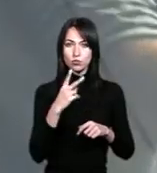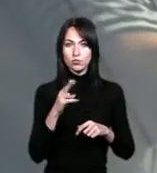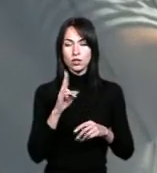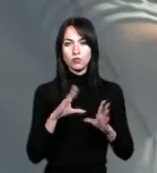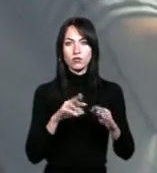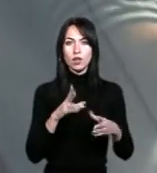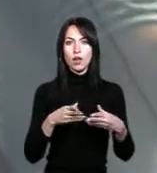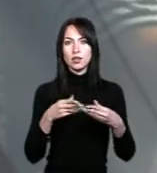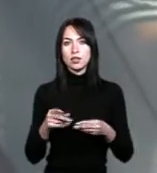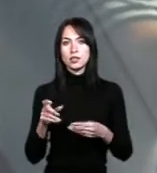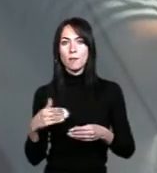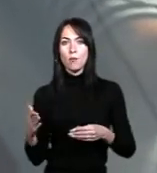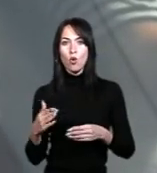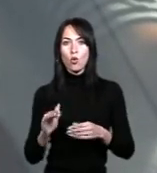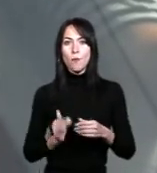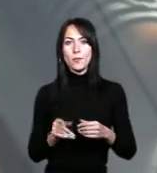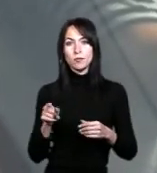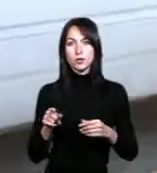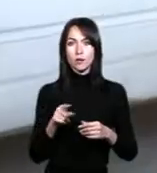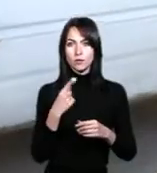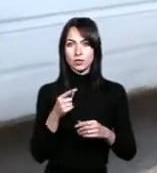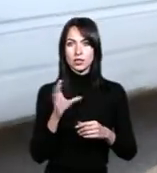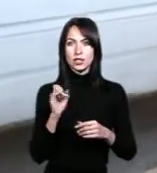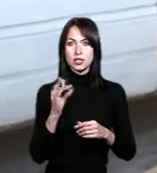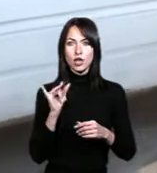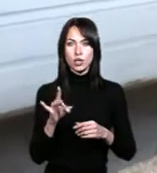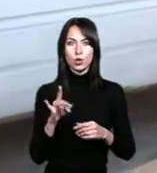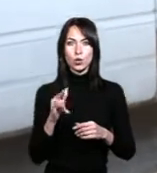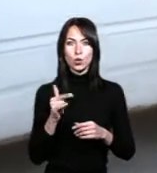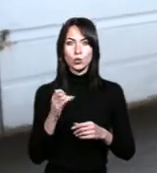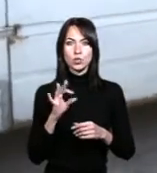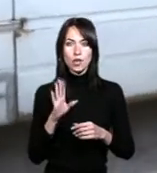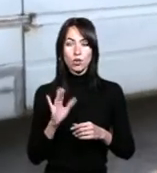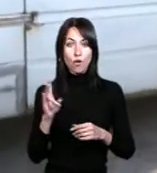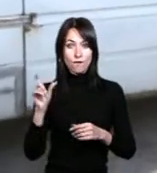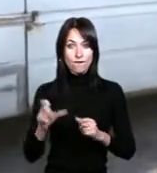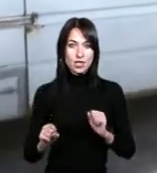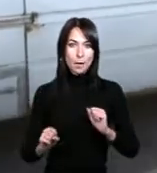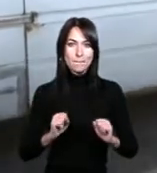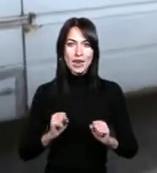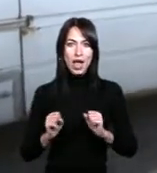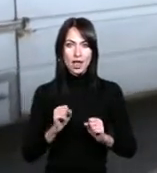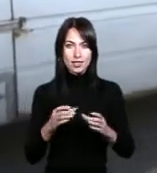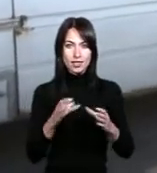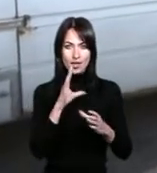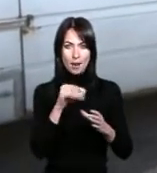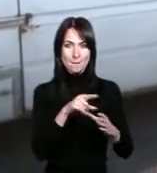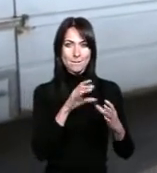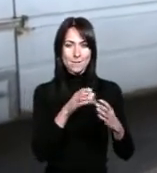боку підприємця Валерія Дробушка, говорить Шаїх Гусейнов. Себе називає бригадиром маршруту. 24-й маршрут